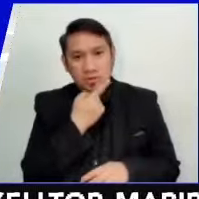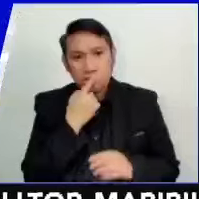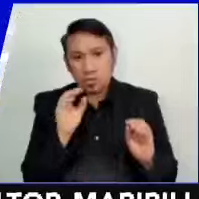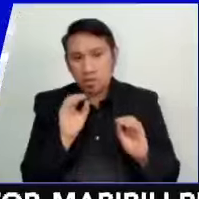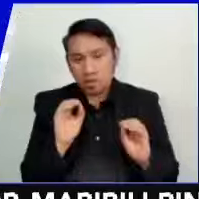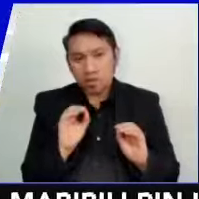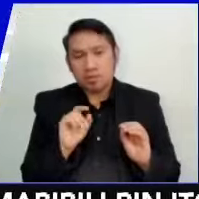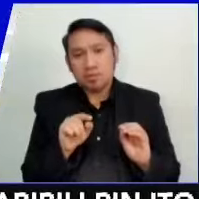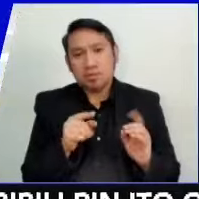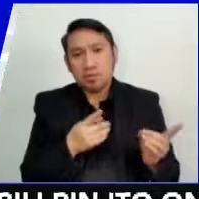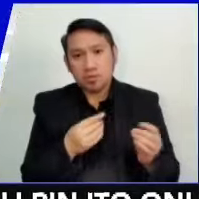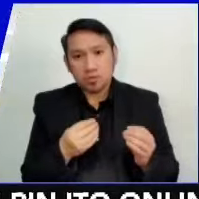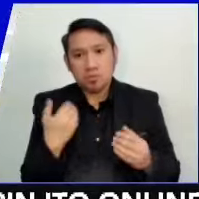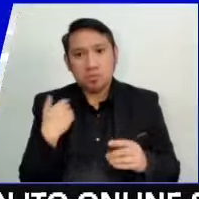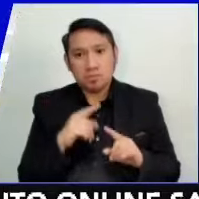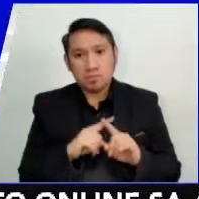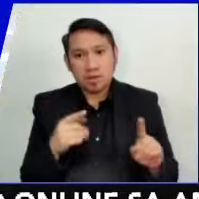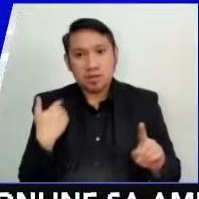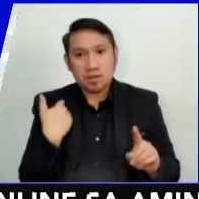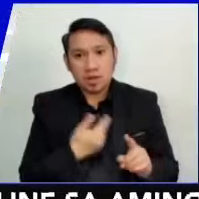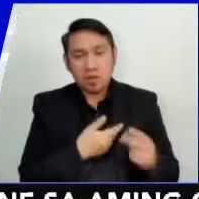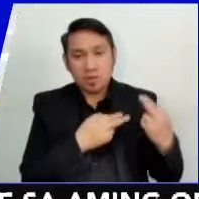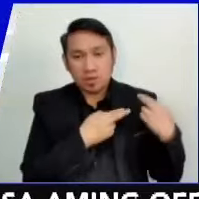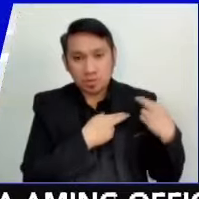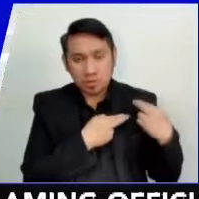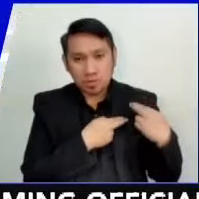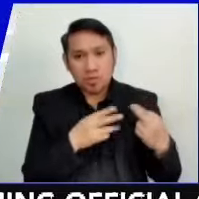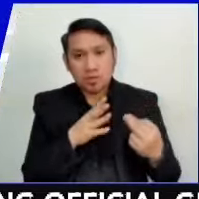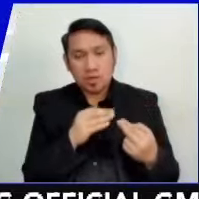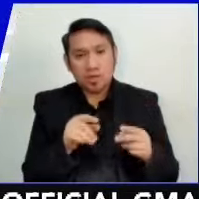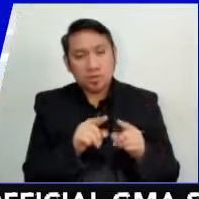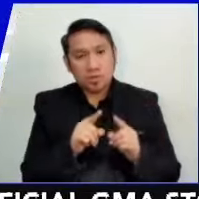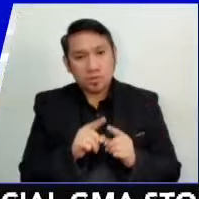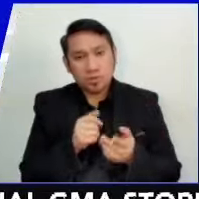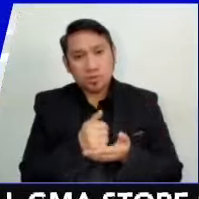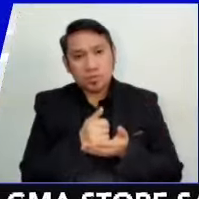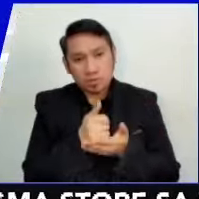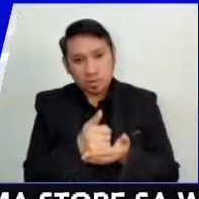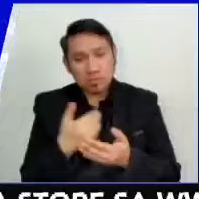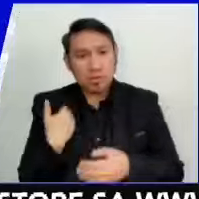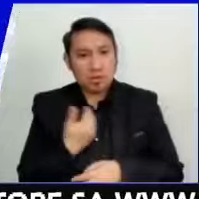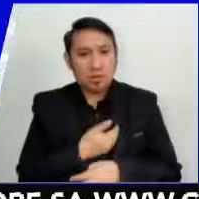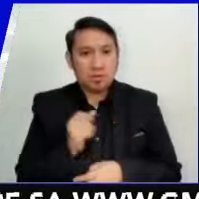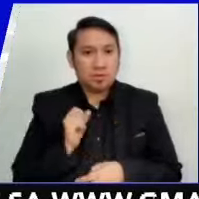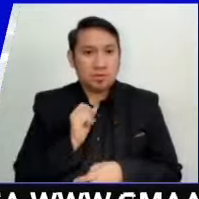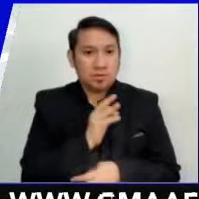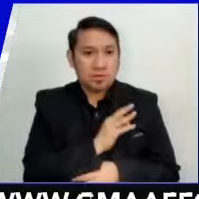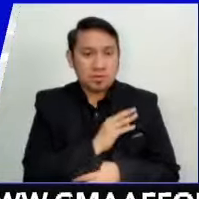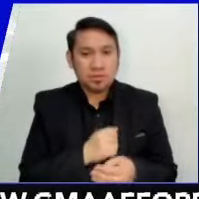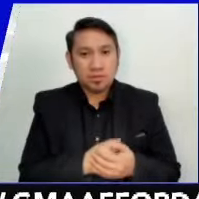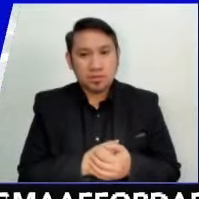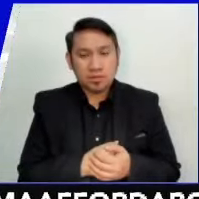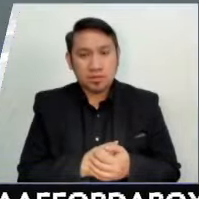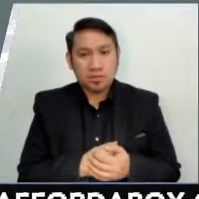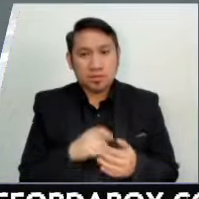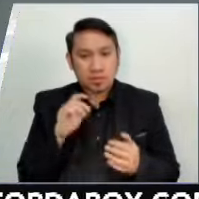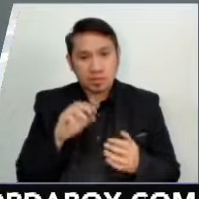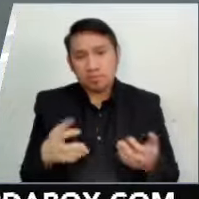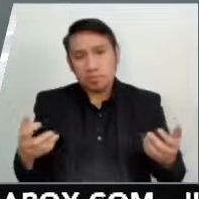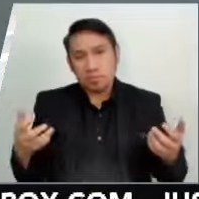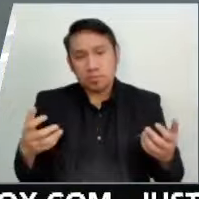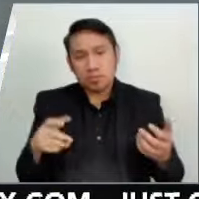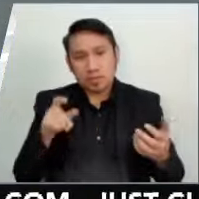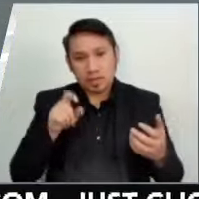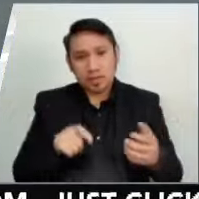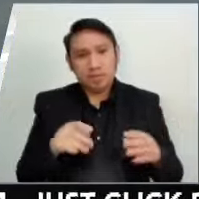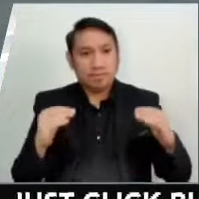ay alalayan din yung mga tauhan namin at tulungan nang naayon sa batas at sa regulasyon. Sa